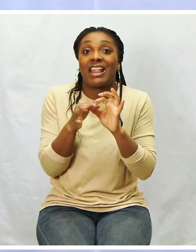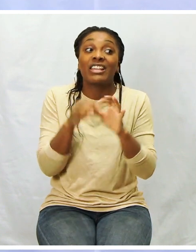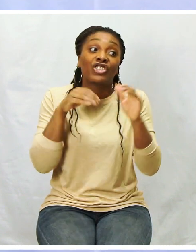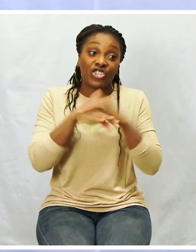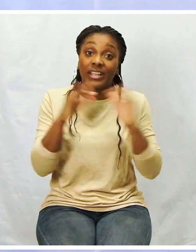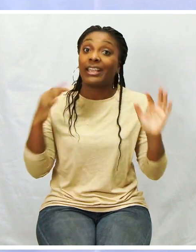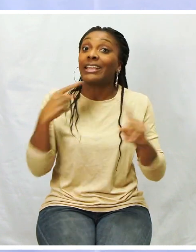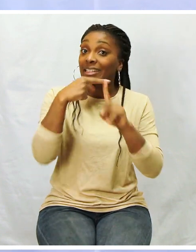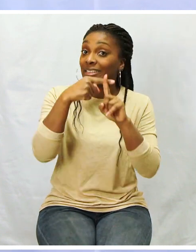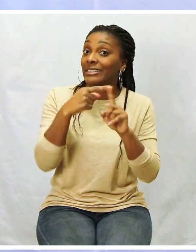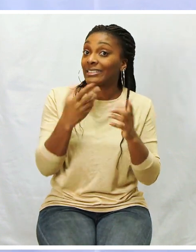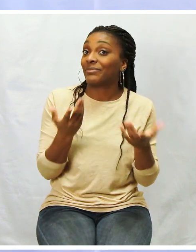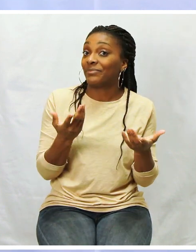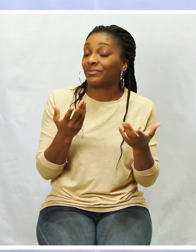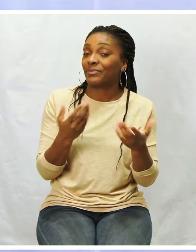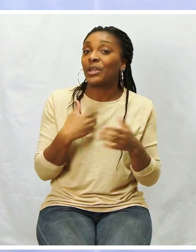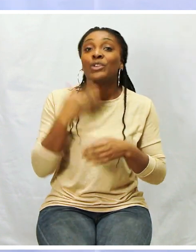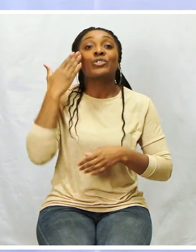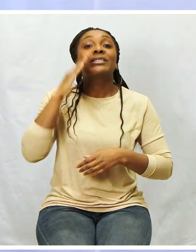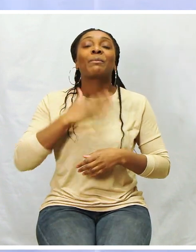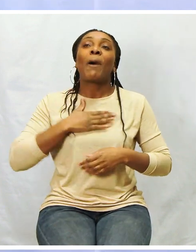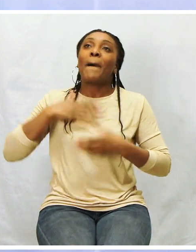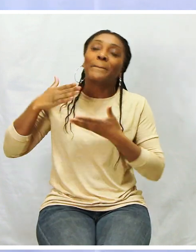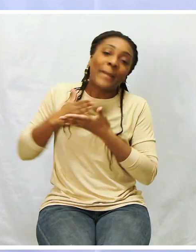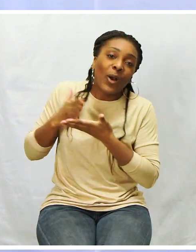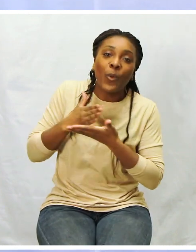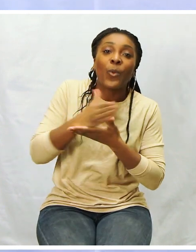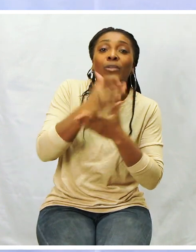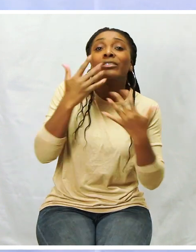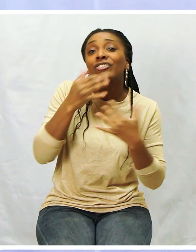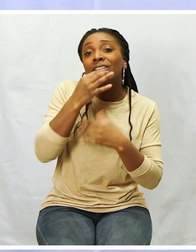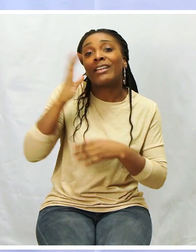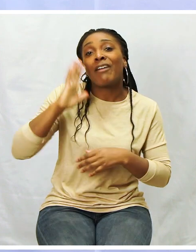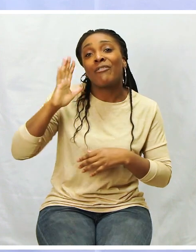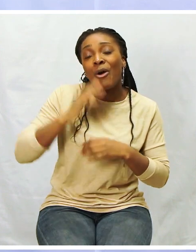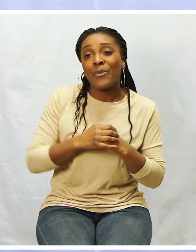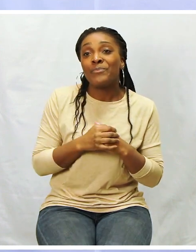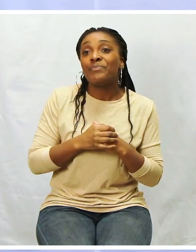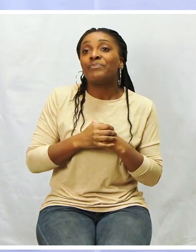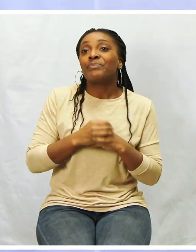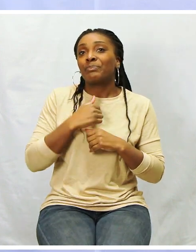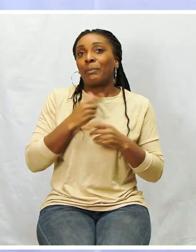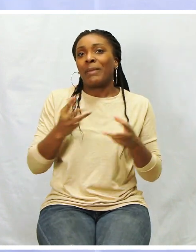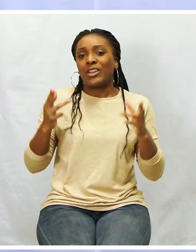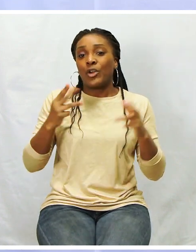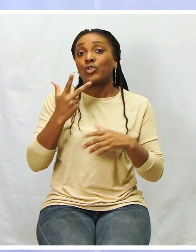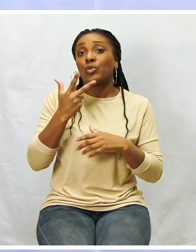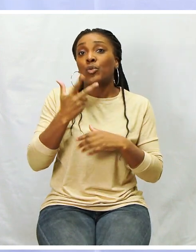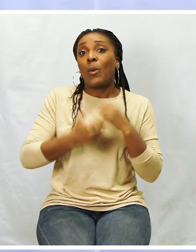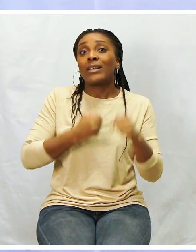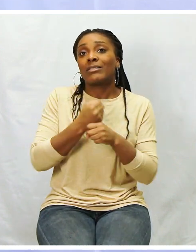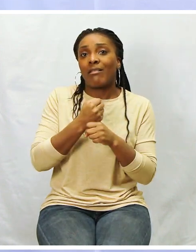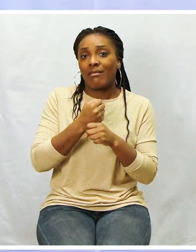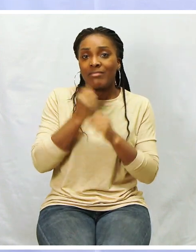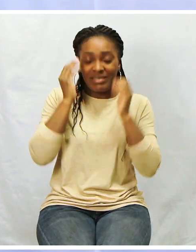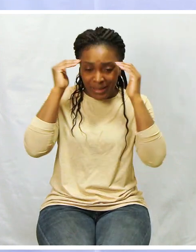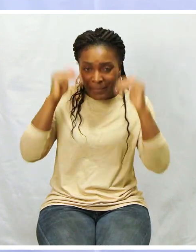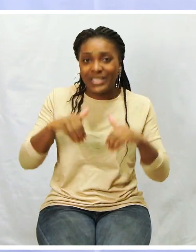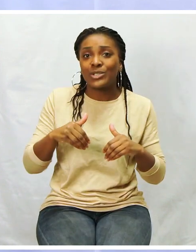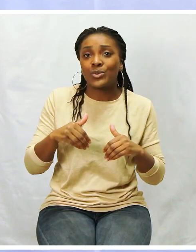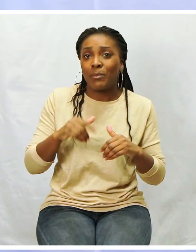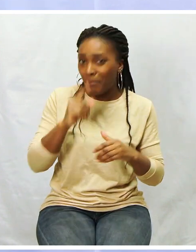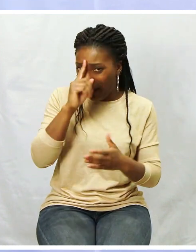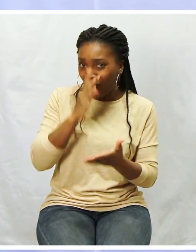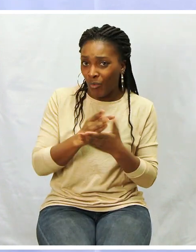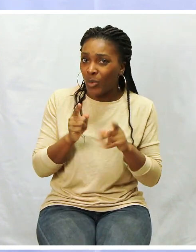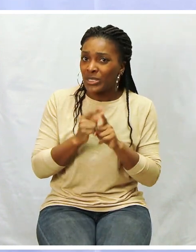église. Moi je sais que dans mon parcours, comme je l'ai déjà dit, j'ai eu cette période de 3 ans de dépression profonde où j'étais complètement perdu même dans ma